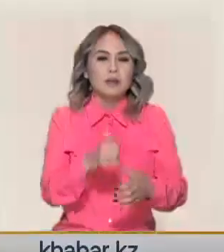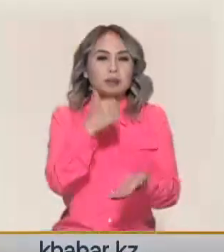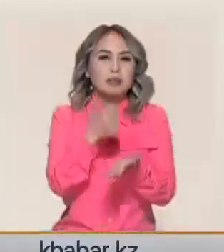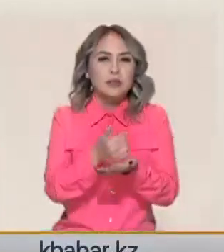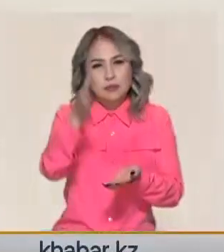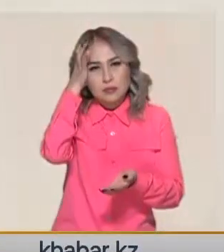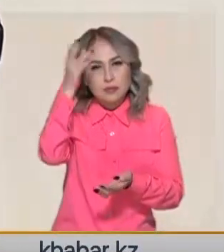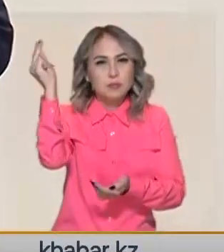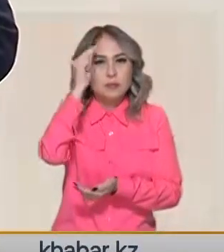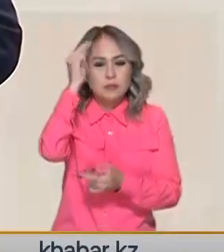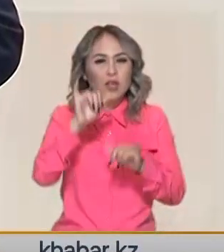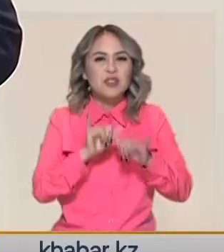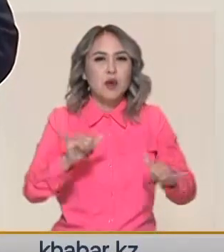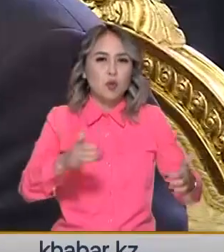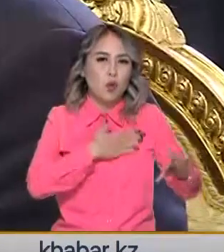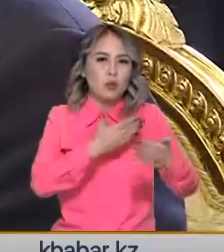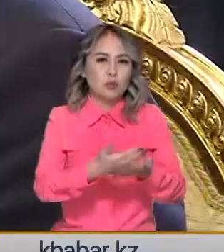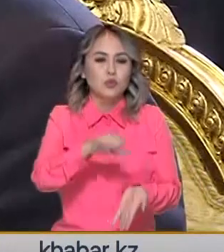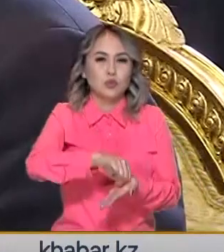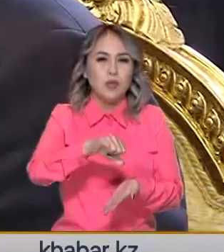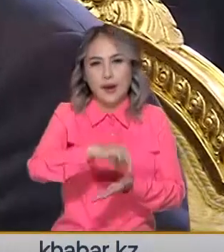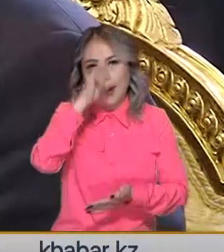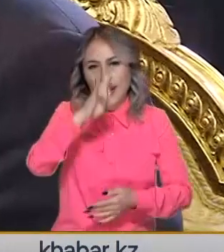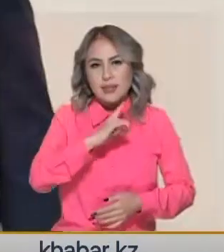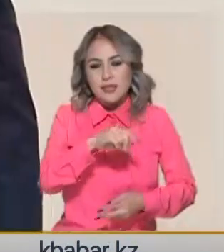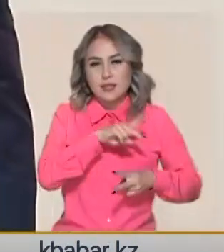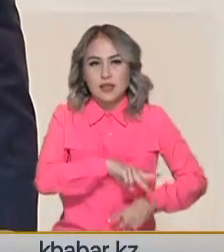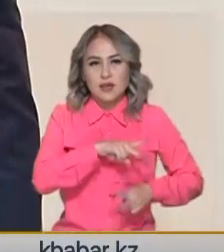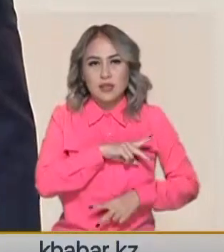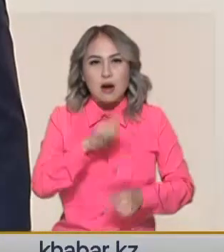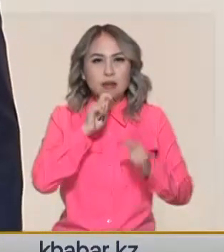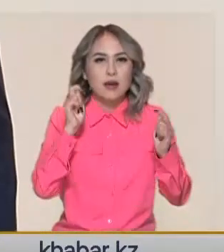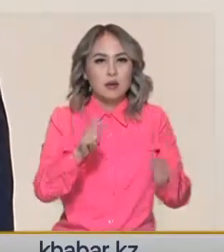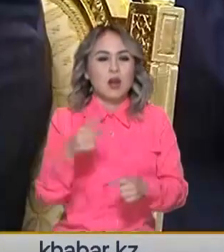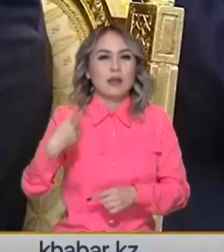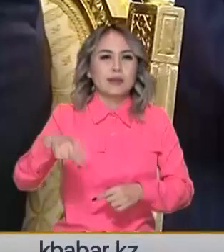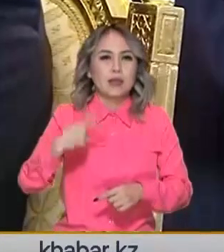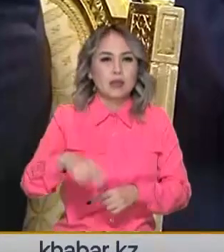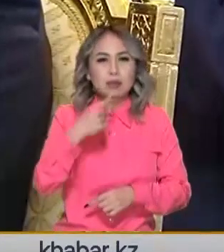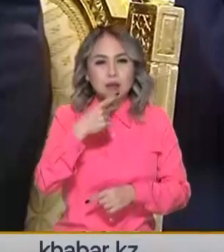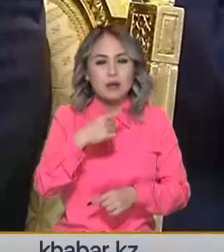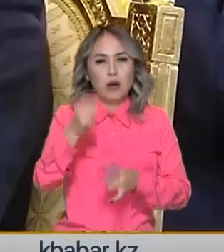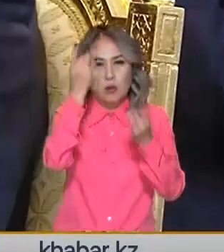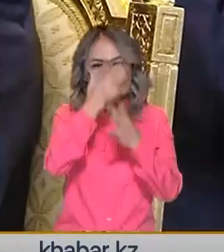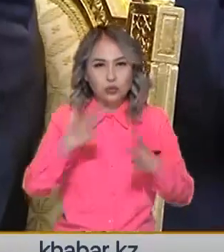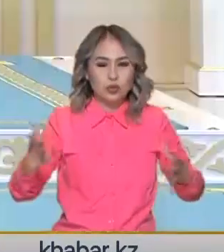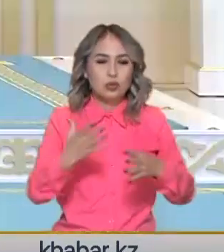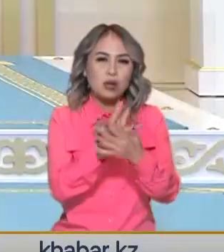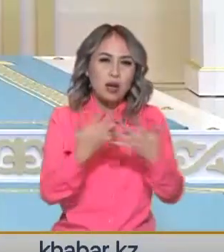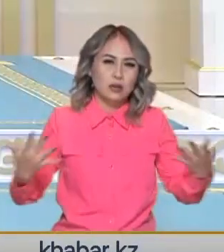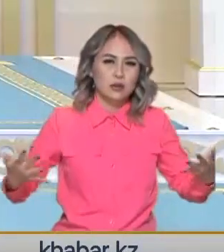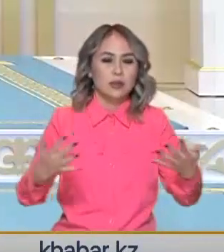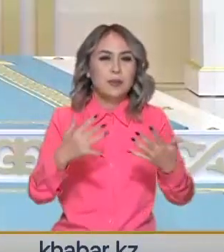ғылымы мен білімін дамытуға үлес қосқан азаматтарды Қазақстанның еңбегер атағымен, әдебиет пен мәдениет, өнер саласының